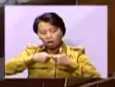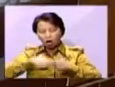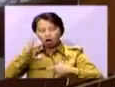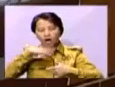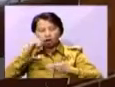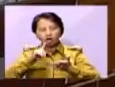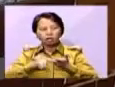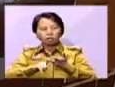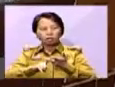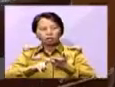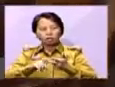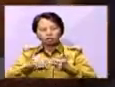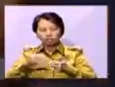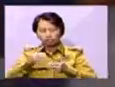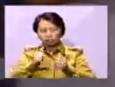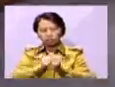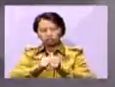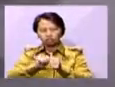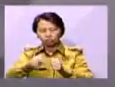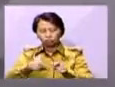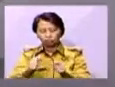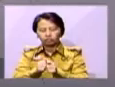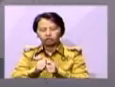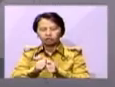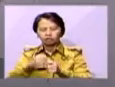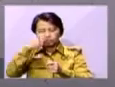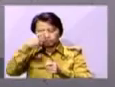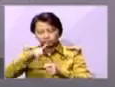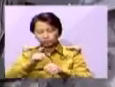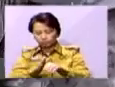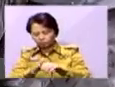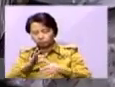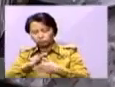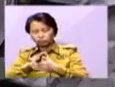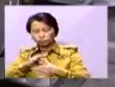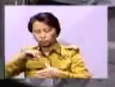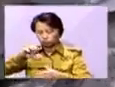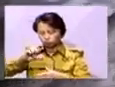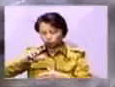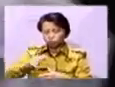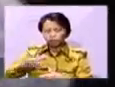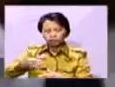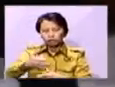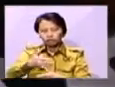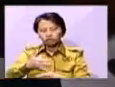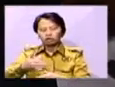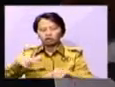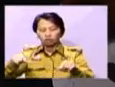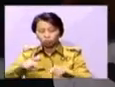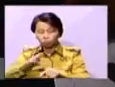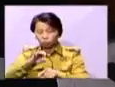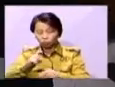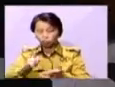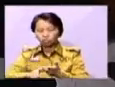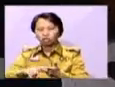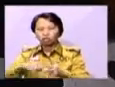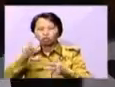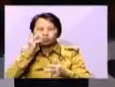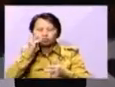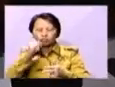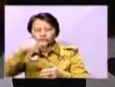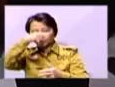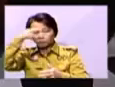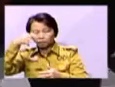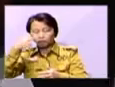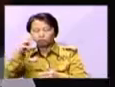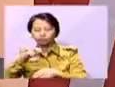petai, itik golek sambal sotong, gulai siam daging, telur cuka, ikan goreng serai, bubu pulut hitam dan ubi